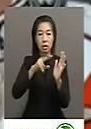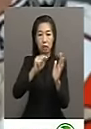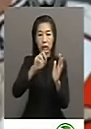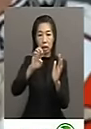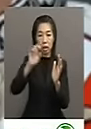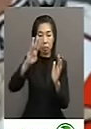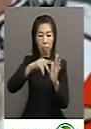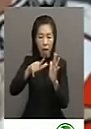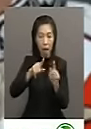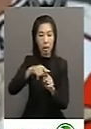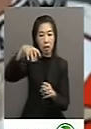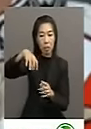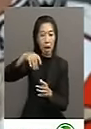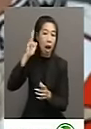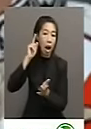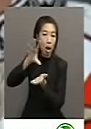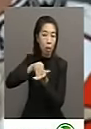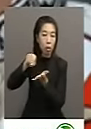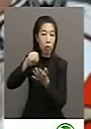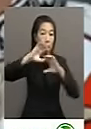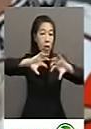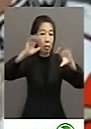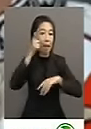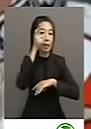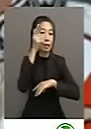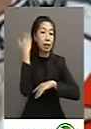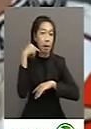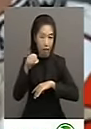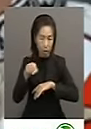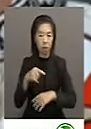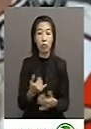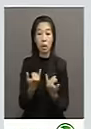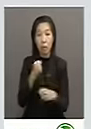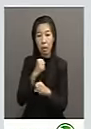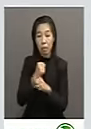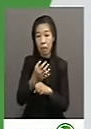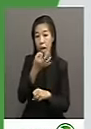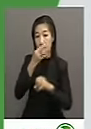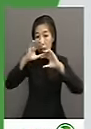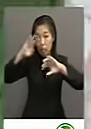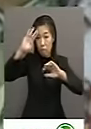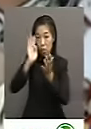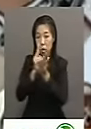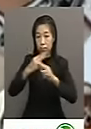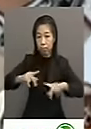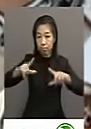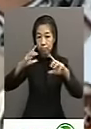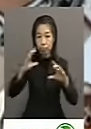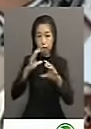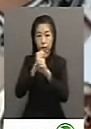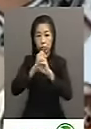การสำนักข่าวกรองแห่งชาติสมัยรัฐบาลทักษิณชินวัตรนะคะส่วนผลงานในอาชีพตำรวจค่ะต้องบอกว่า